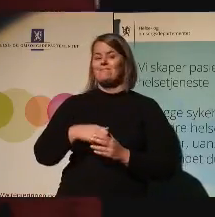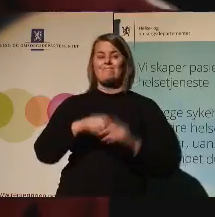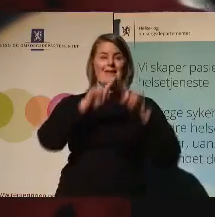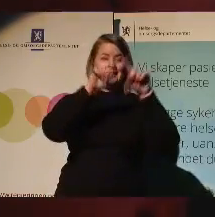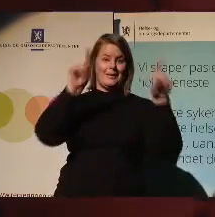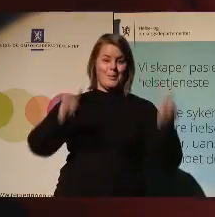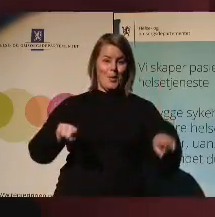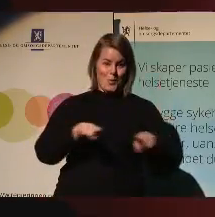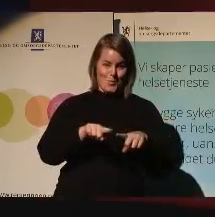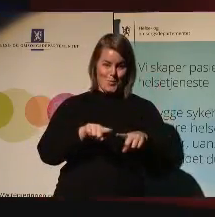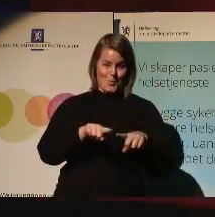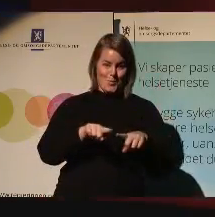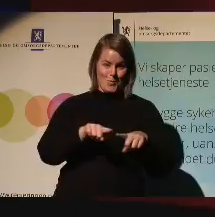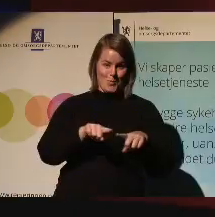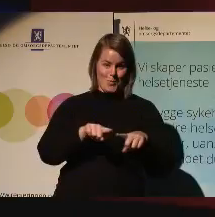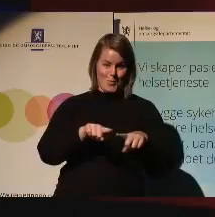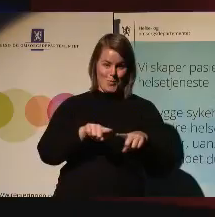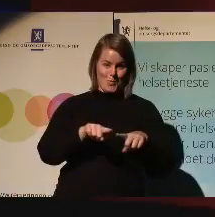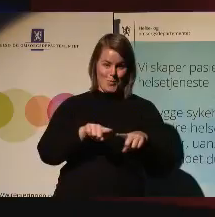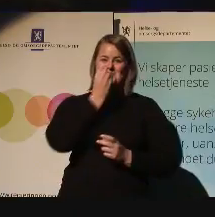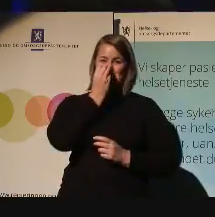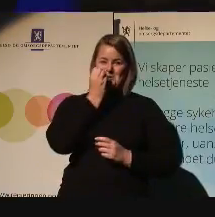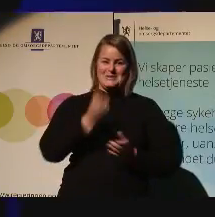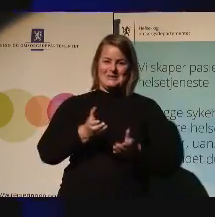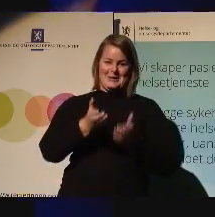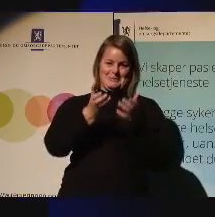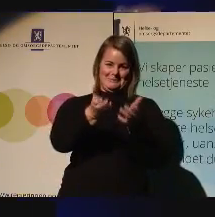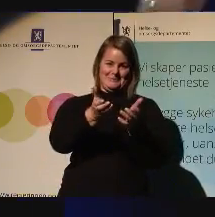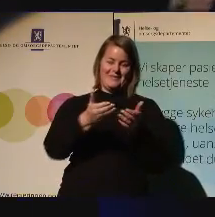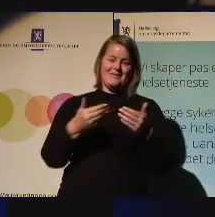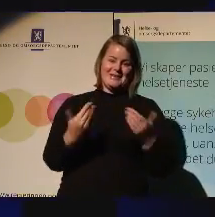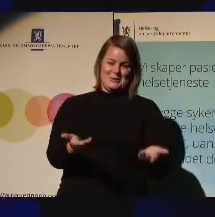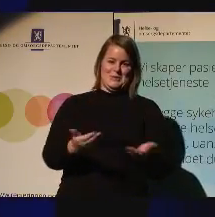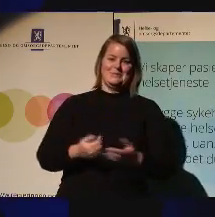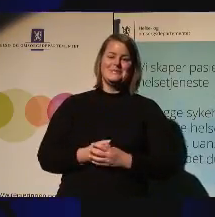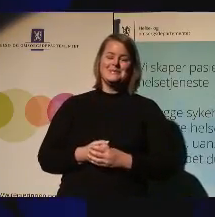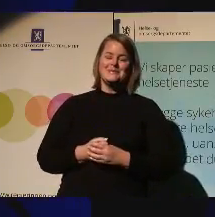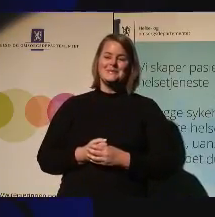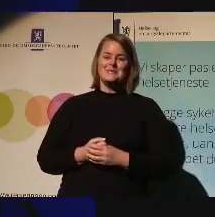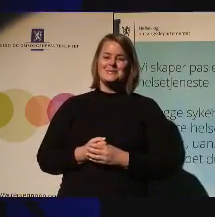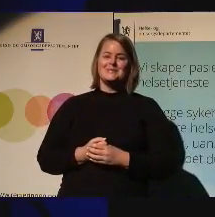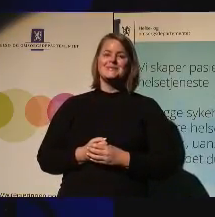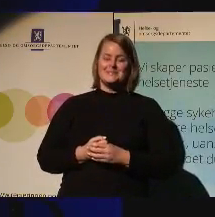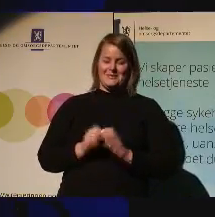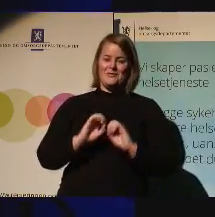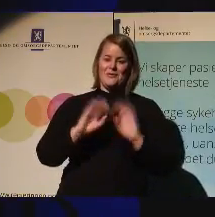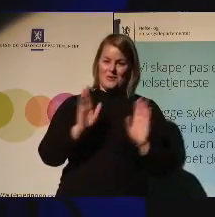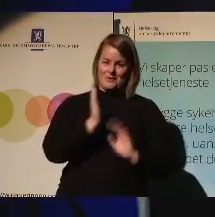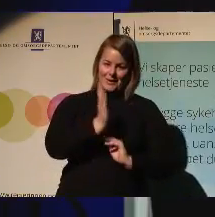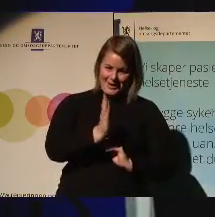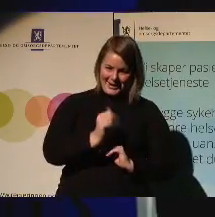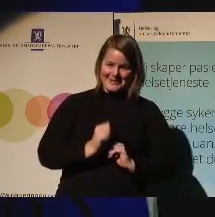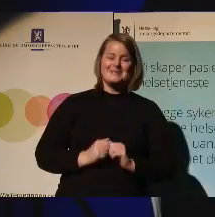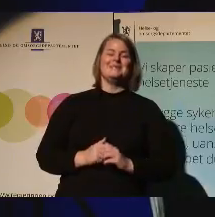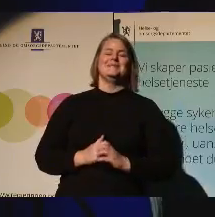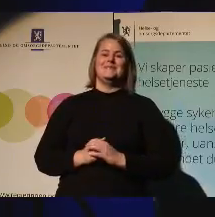diplomen, og der blomstene. Vær så god. Flott. Gratulerer.